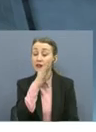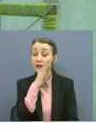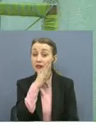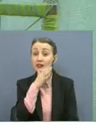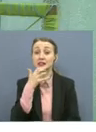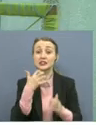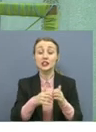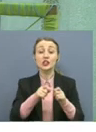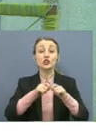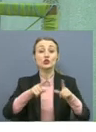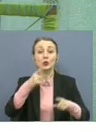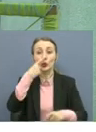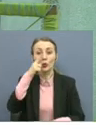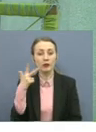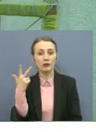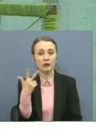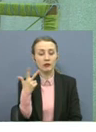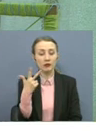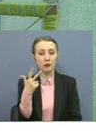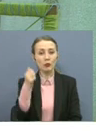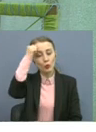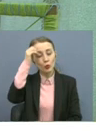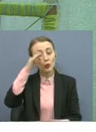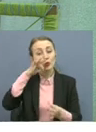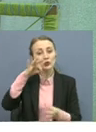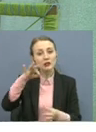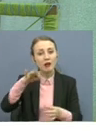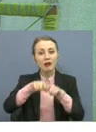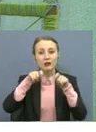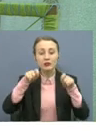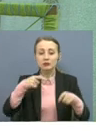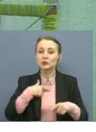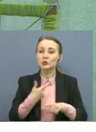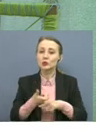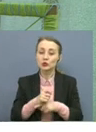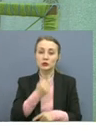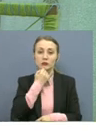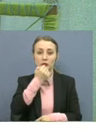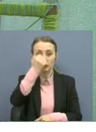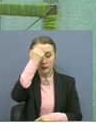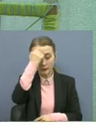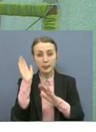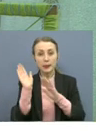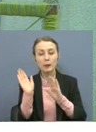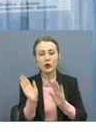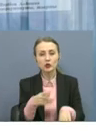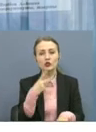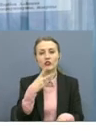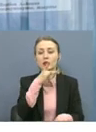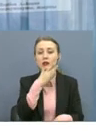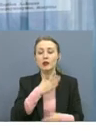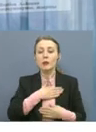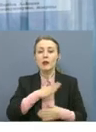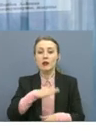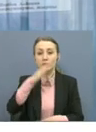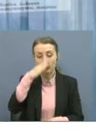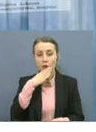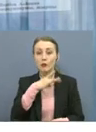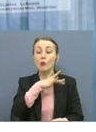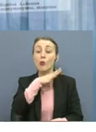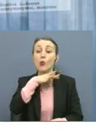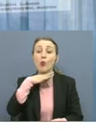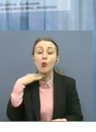дүниеден озғаннан. Біз бәрін құжаттарын бердік краеведческий музейге Көкшетауда. Шара барысында Көкен